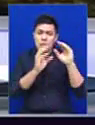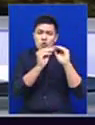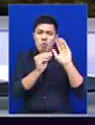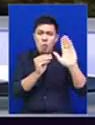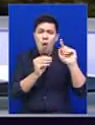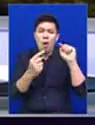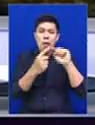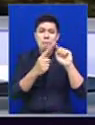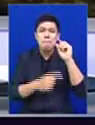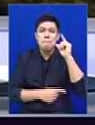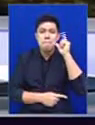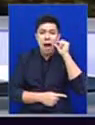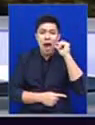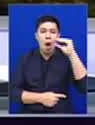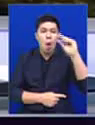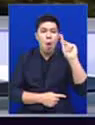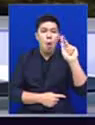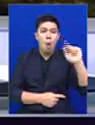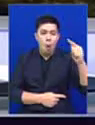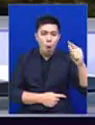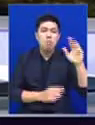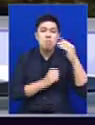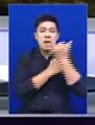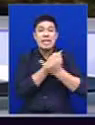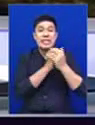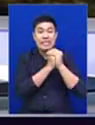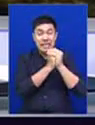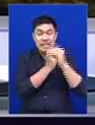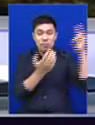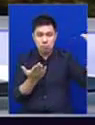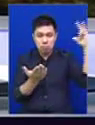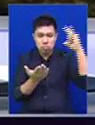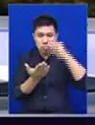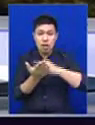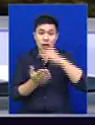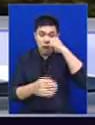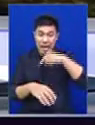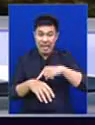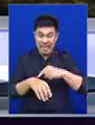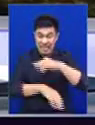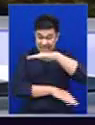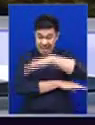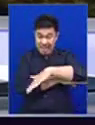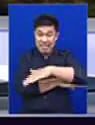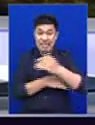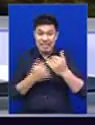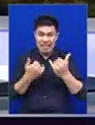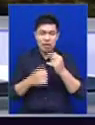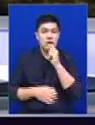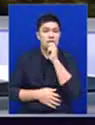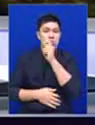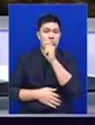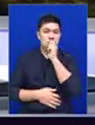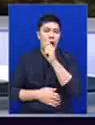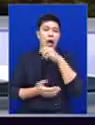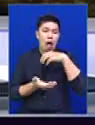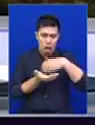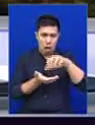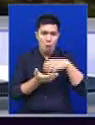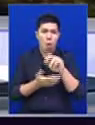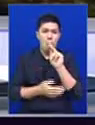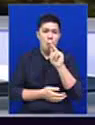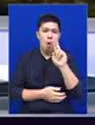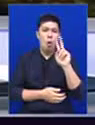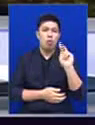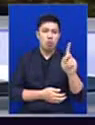ประชุมแม่โขงล้านช้างที่ประเทศจีนเดินทางกลับมาถึงประเทศไทยเมื่อสักครู่ที่ผ่านมานี่เองแล้วก็ให้สัมภาษณ์ในเรื่องนี้นะคะว่ากรท.